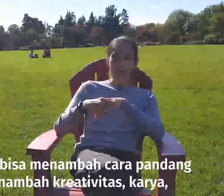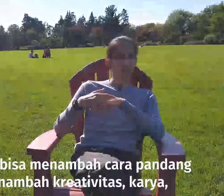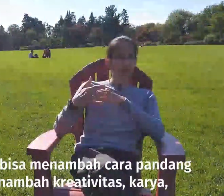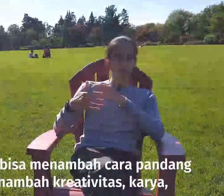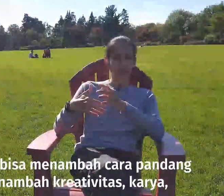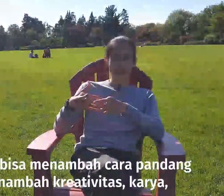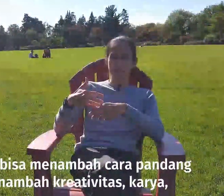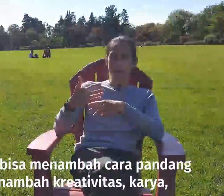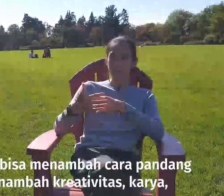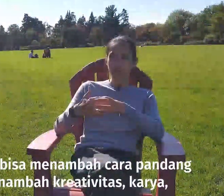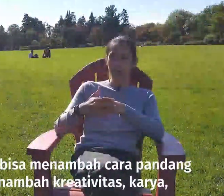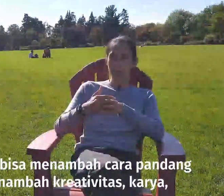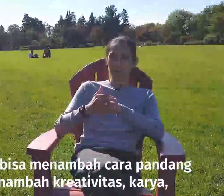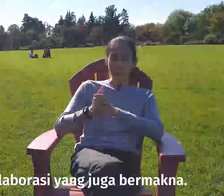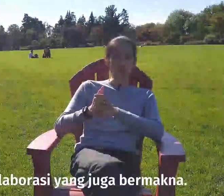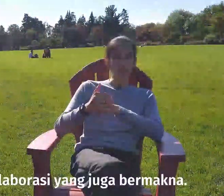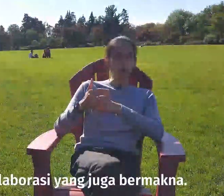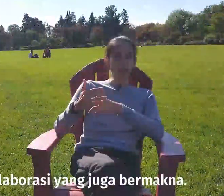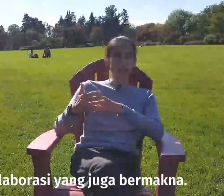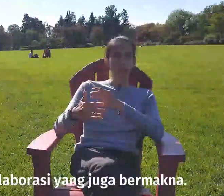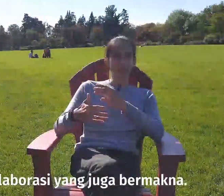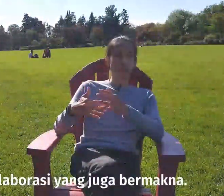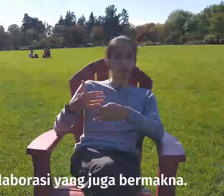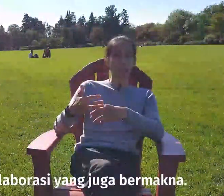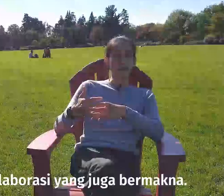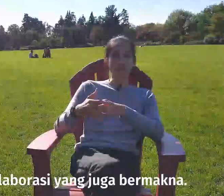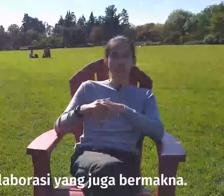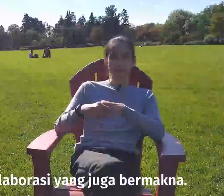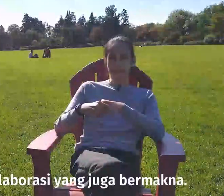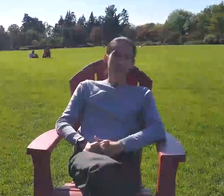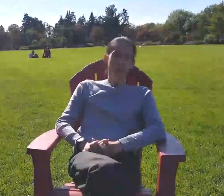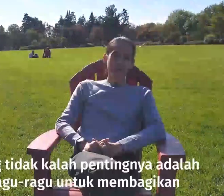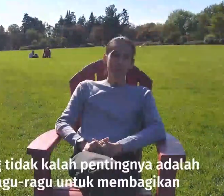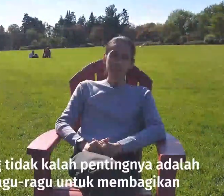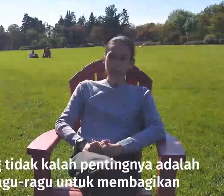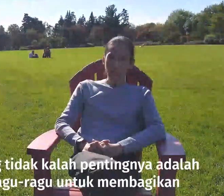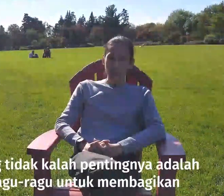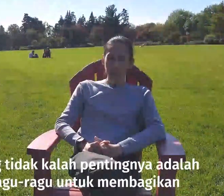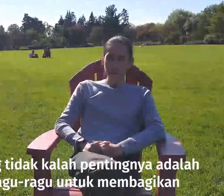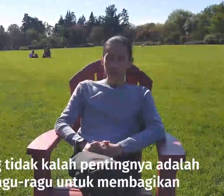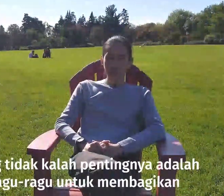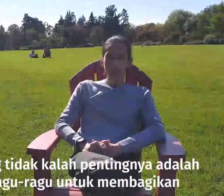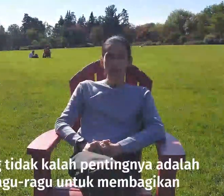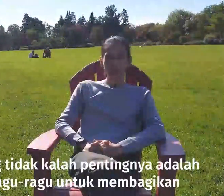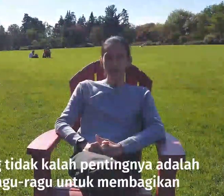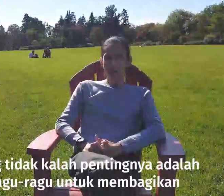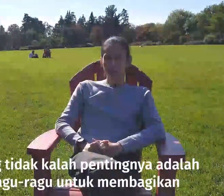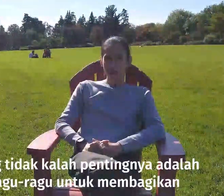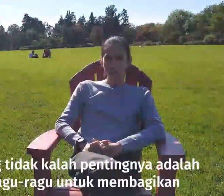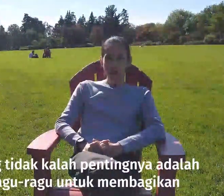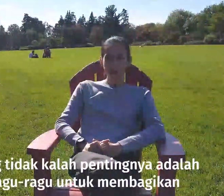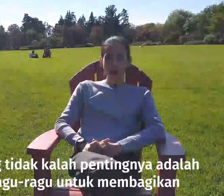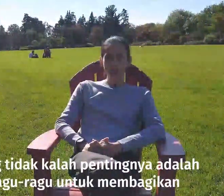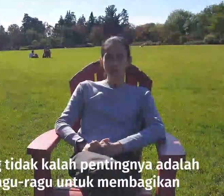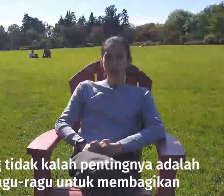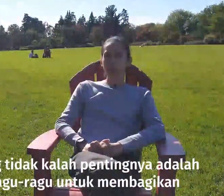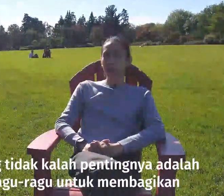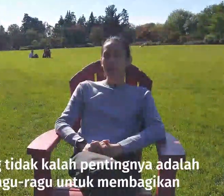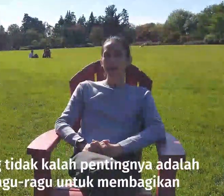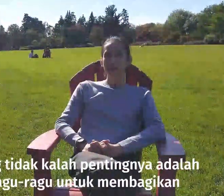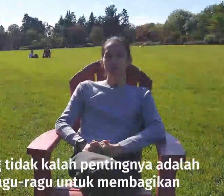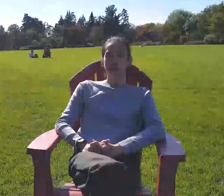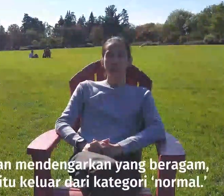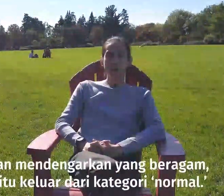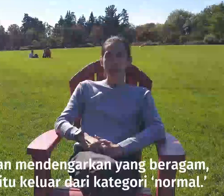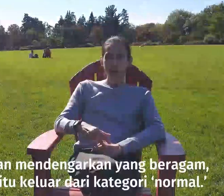menambah kreativitas karya dan kolaborasi yang juga bermakna dan yang tidak kalah pentingnya adalah jangan ragu-ragu untuk